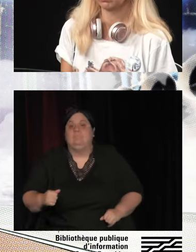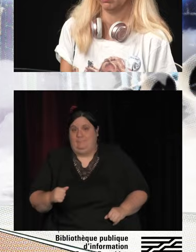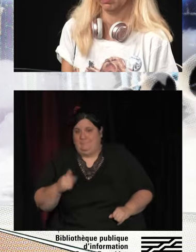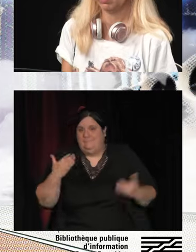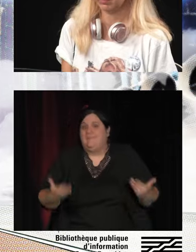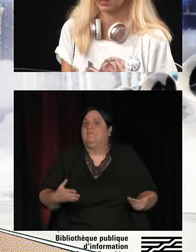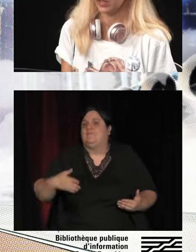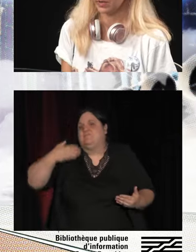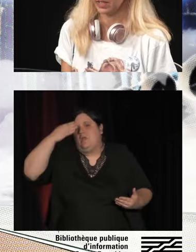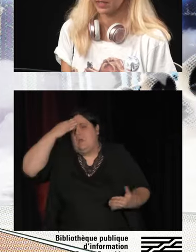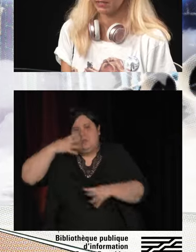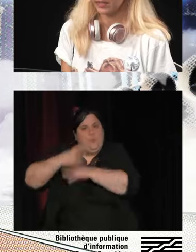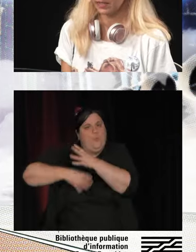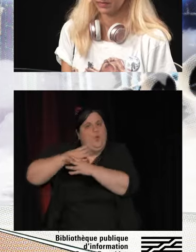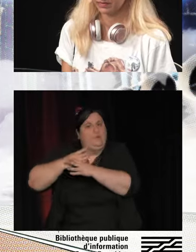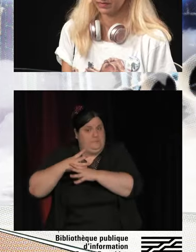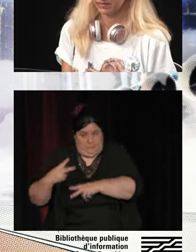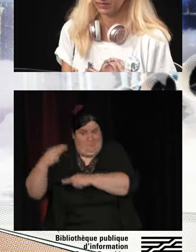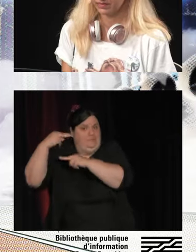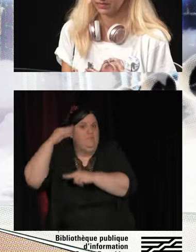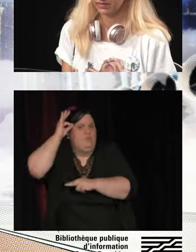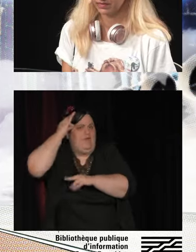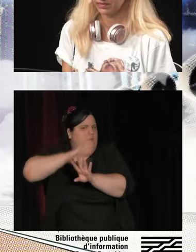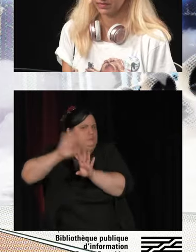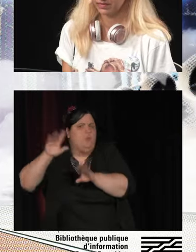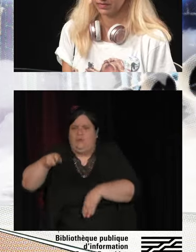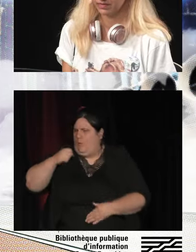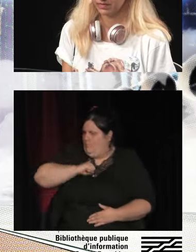niveaux-là vont, en théorie, assez vite.